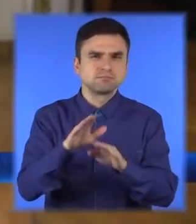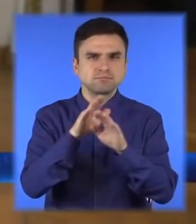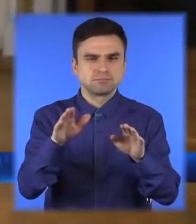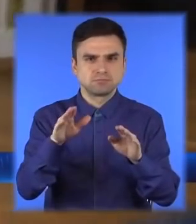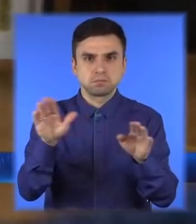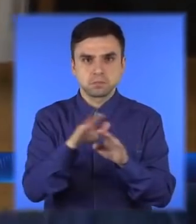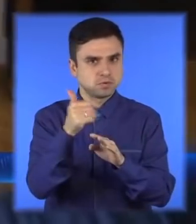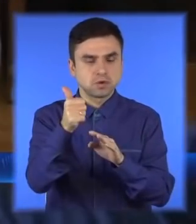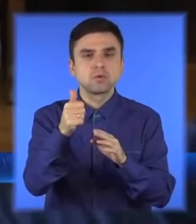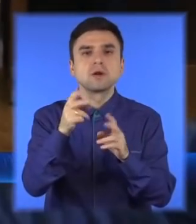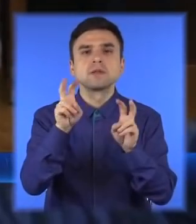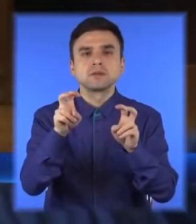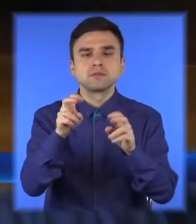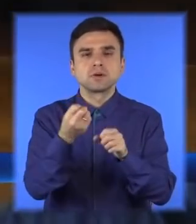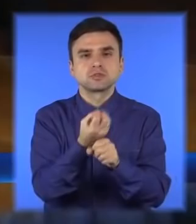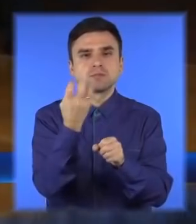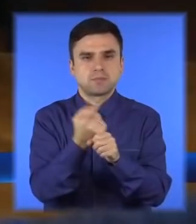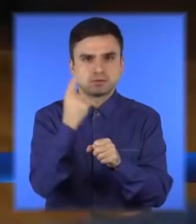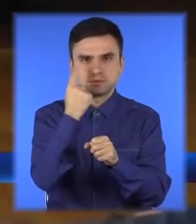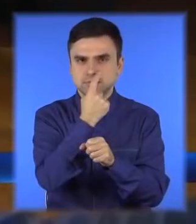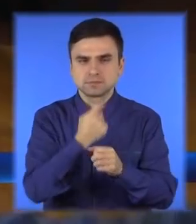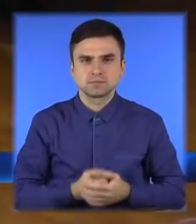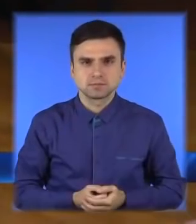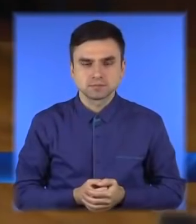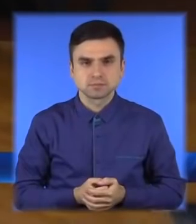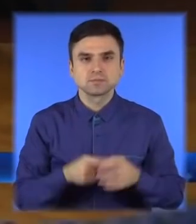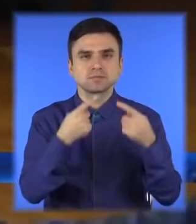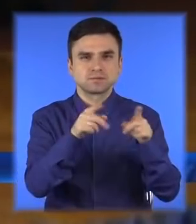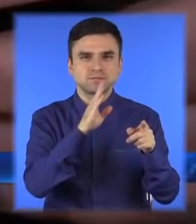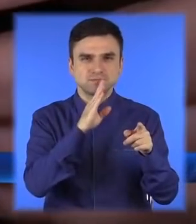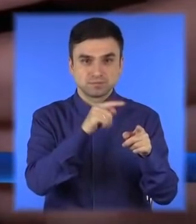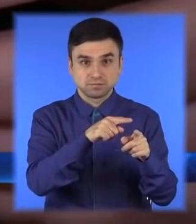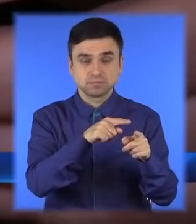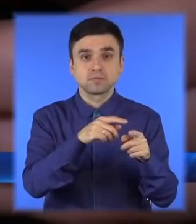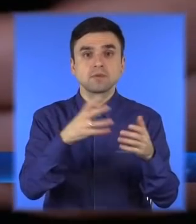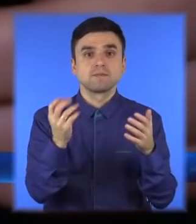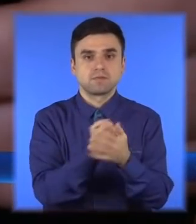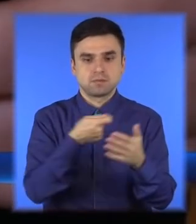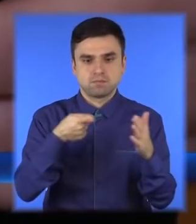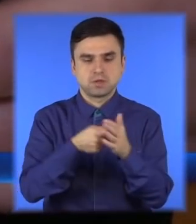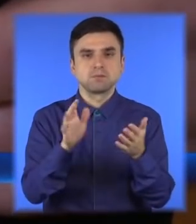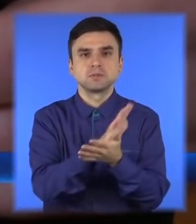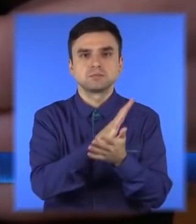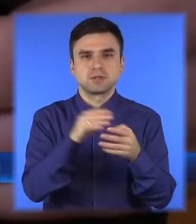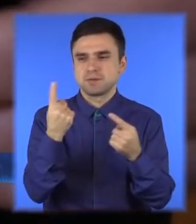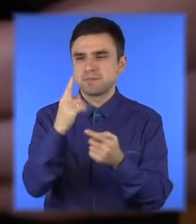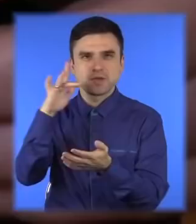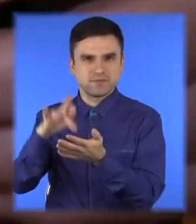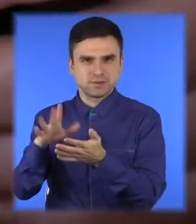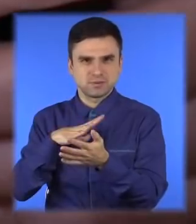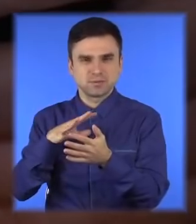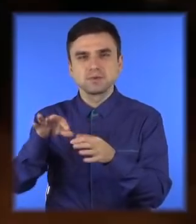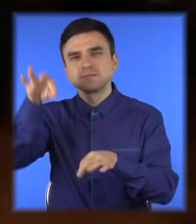концерт несподіванка. Її подруга виграла 6 квитків у конкурсі від першого міського. Для дівчачої компанії вечір